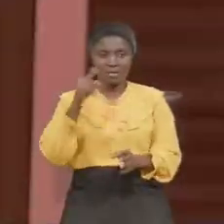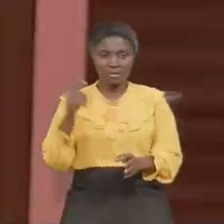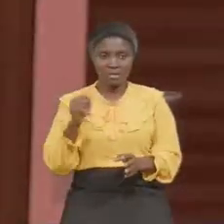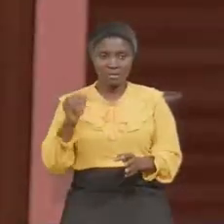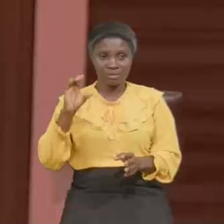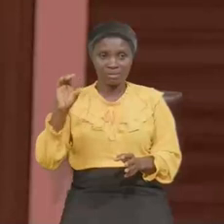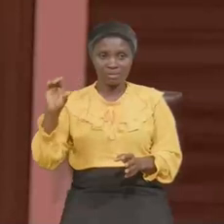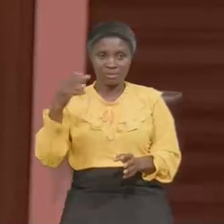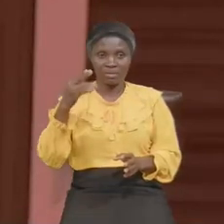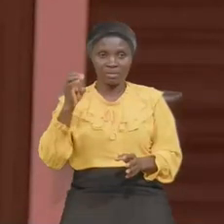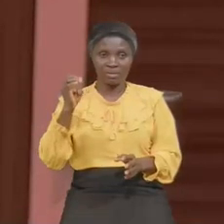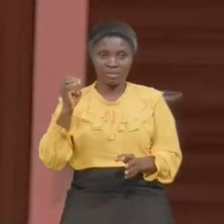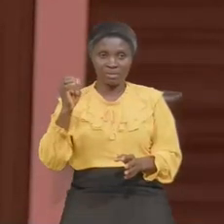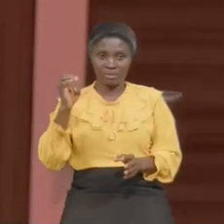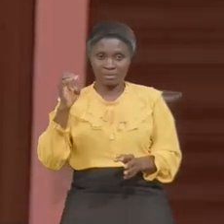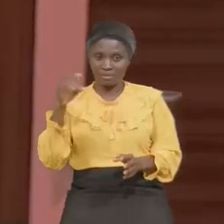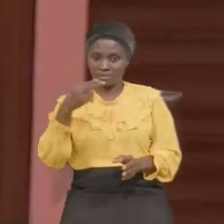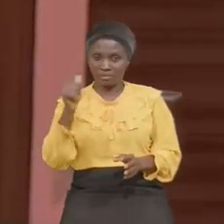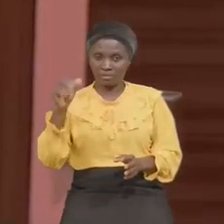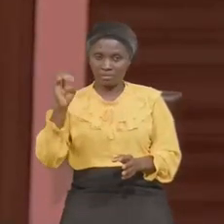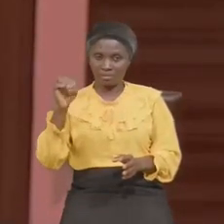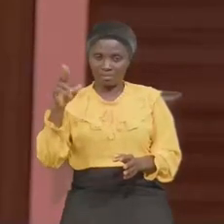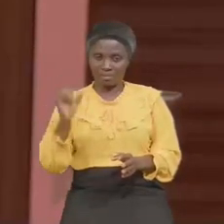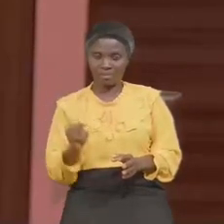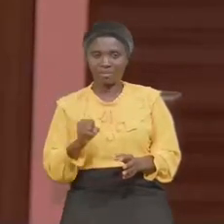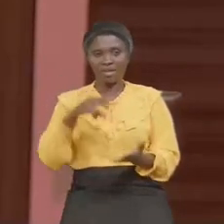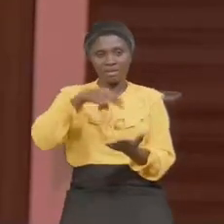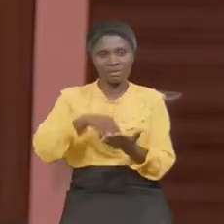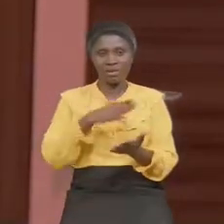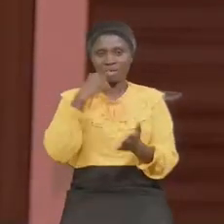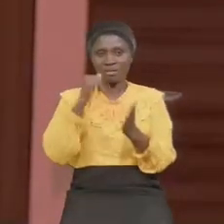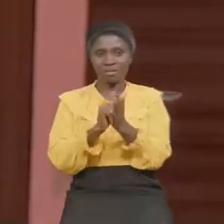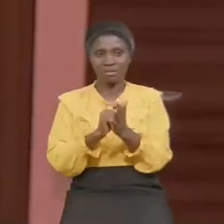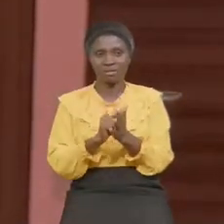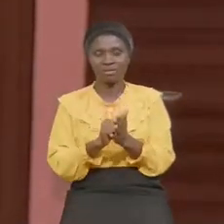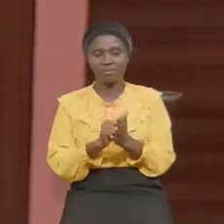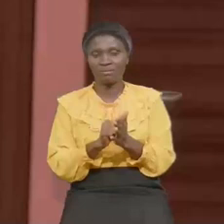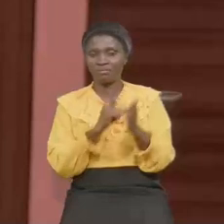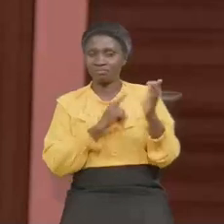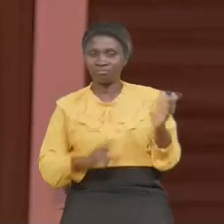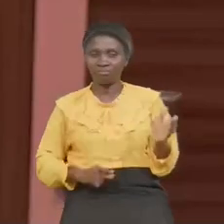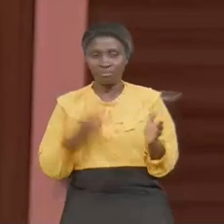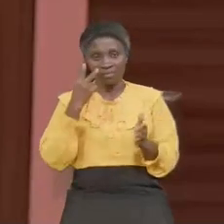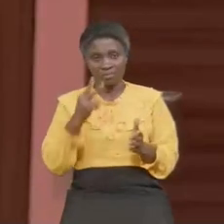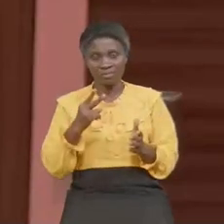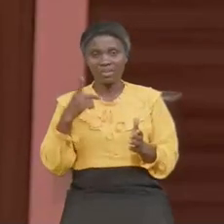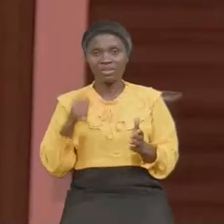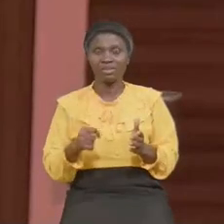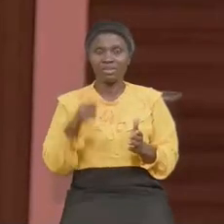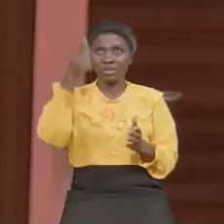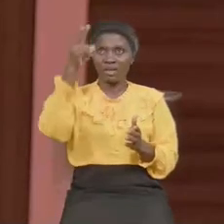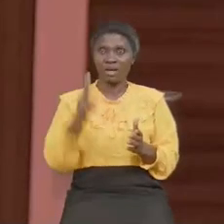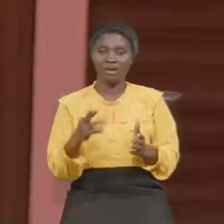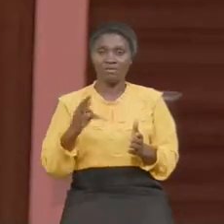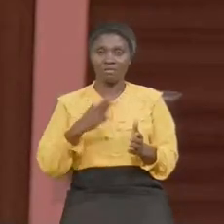pauvres la moitié de mes biens. Il y a toujours une évidence de la conversion. Il y a toujours une évidence du salut. Il y a